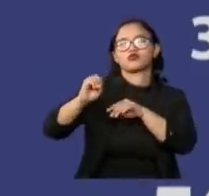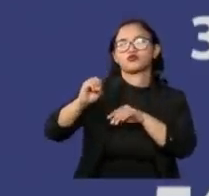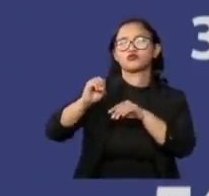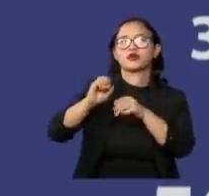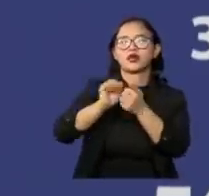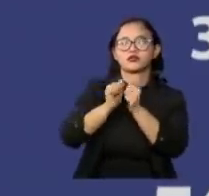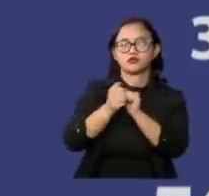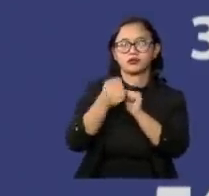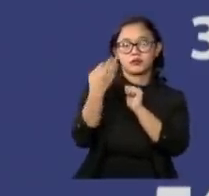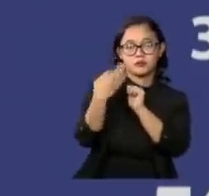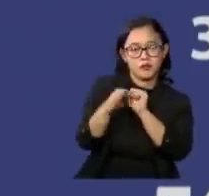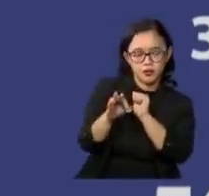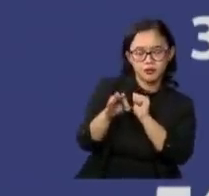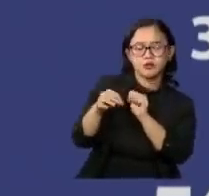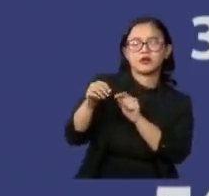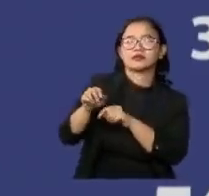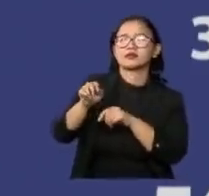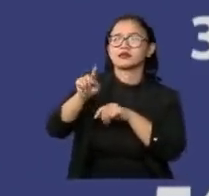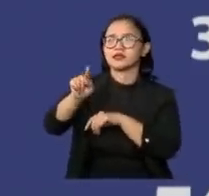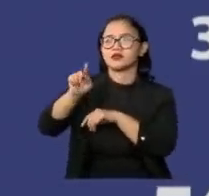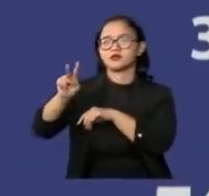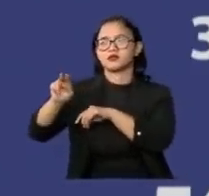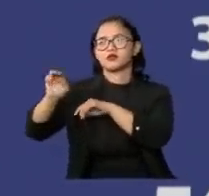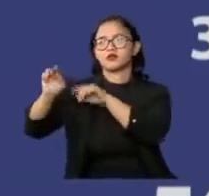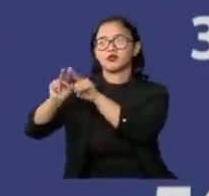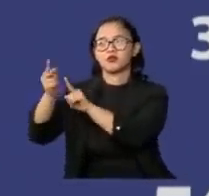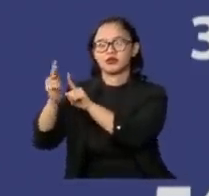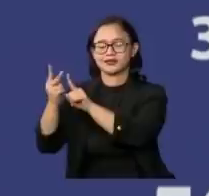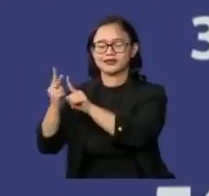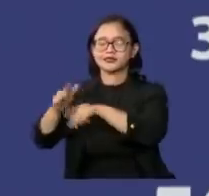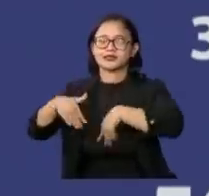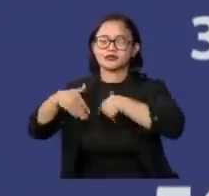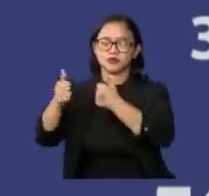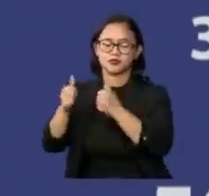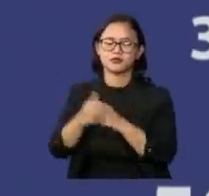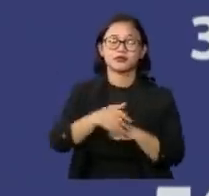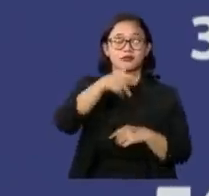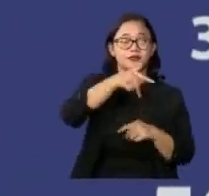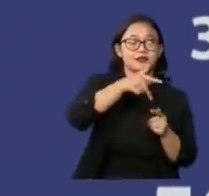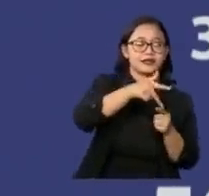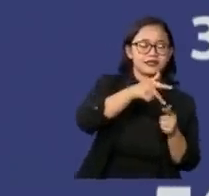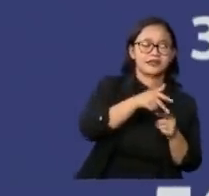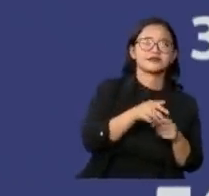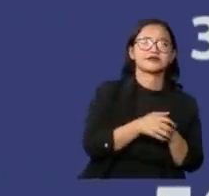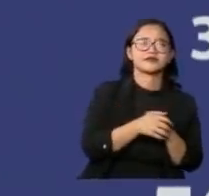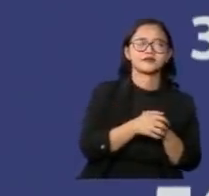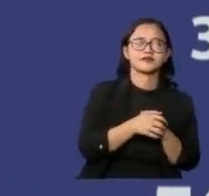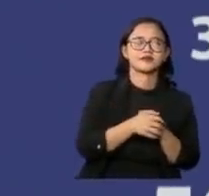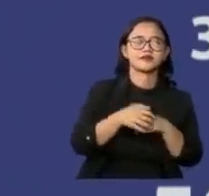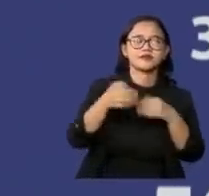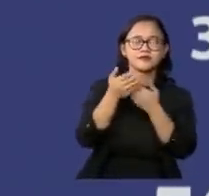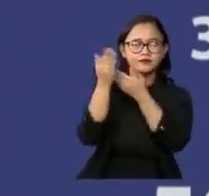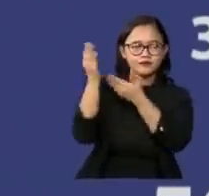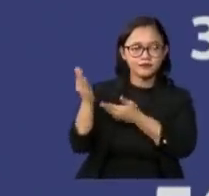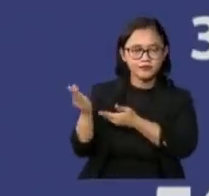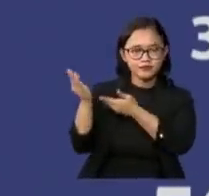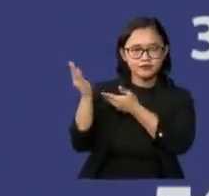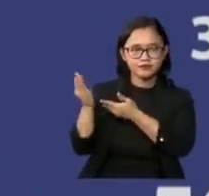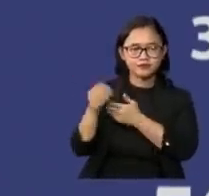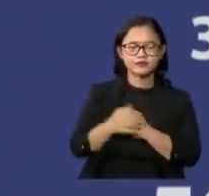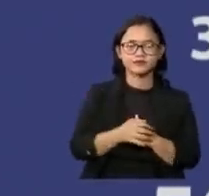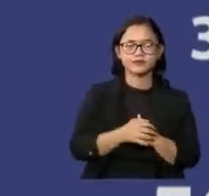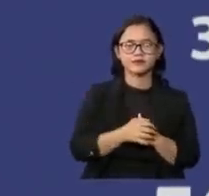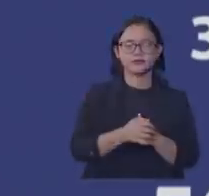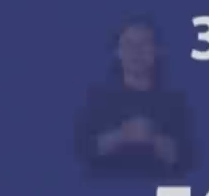dan 112 sembuh. Sulawesi Selatan 103 kasus baru dengan 59